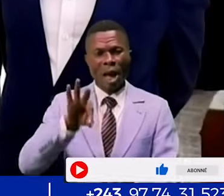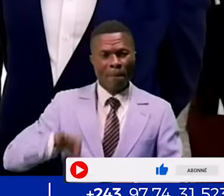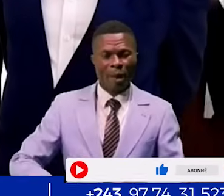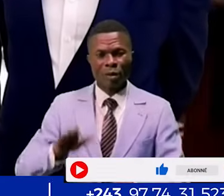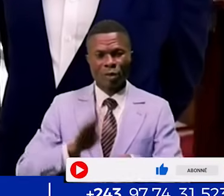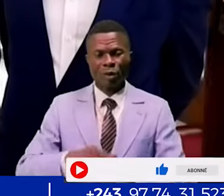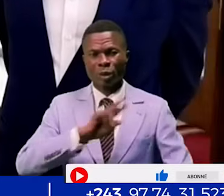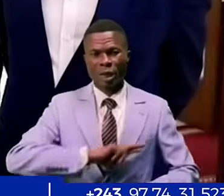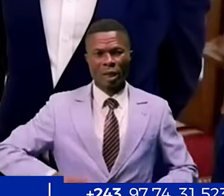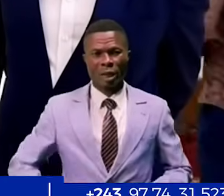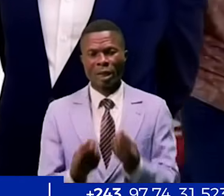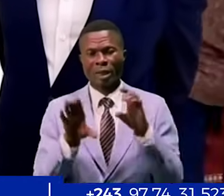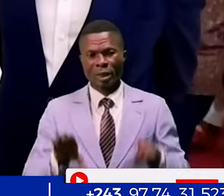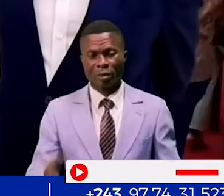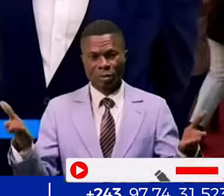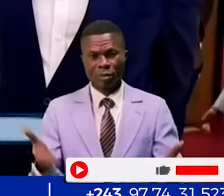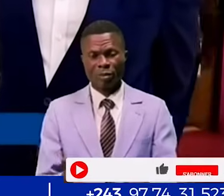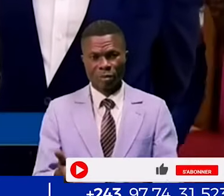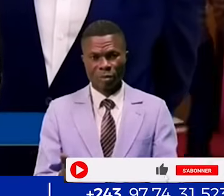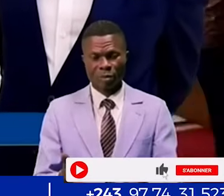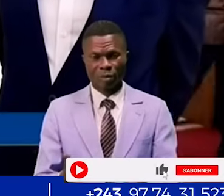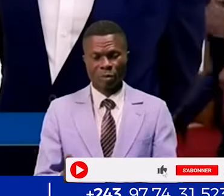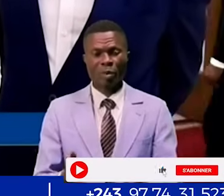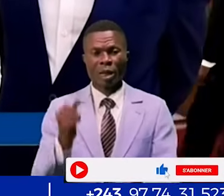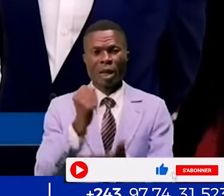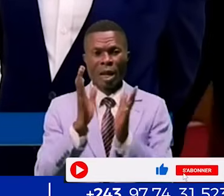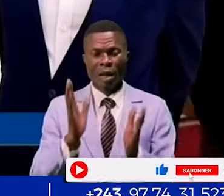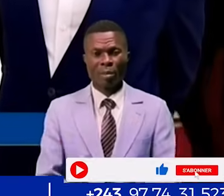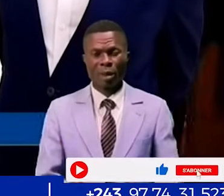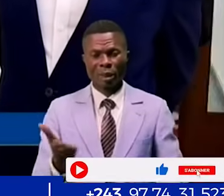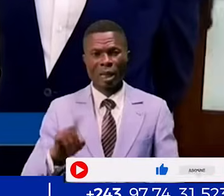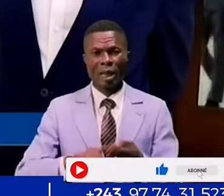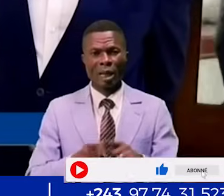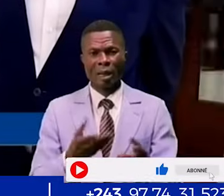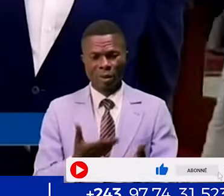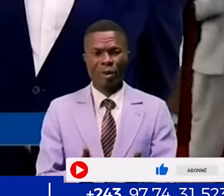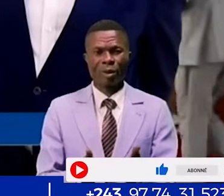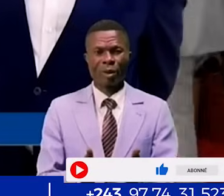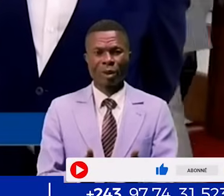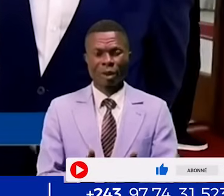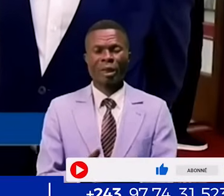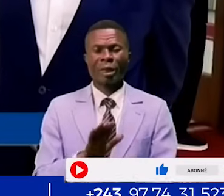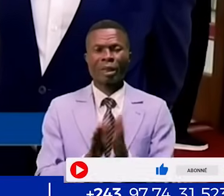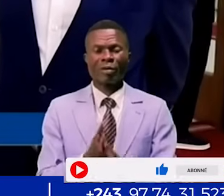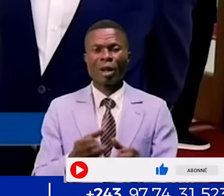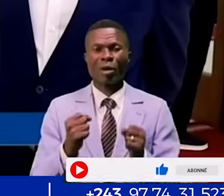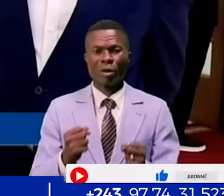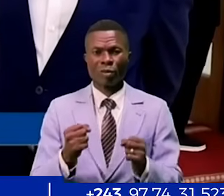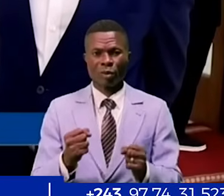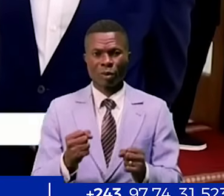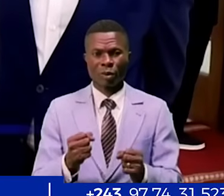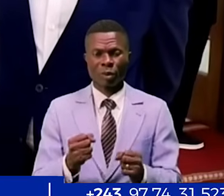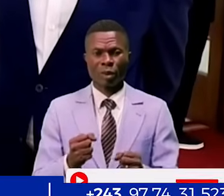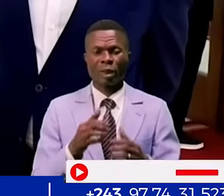la République. La présence de cette ligue d'amitié serait absolument une force au niveau de